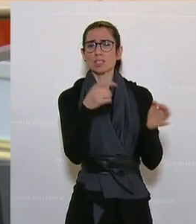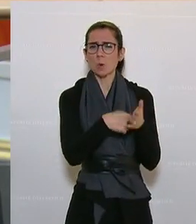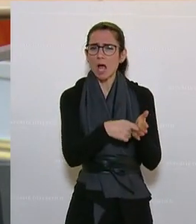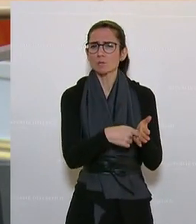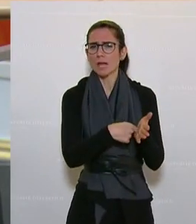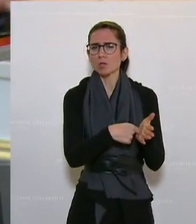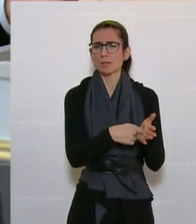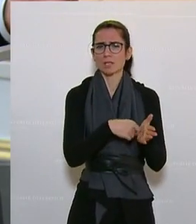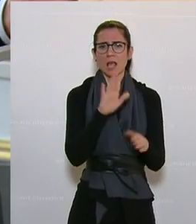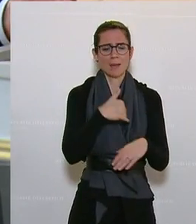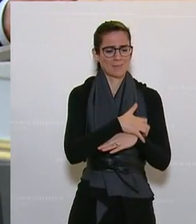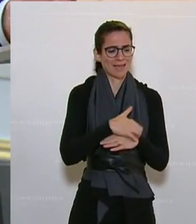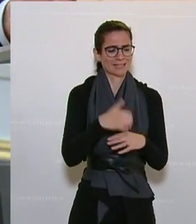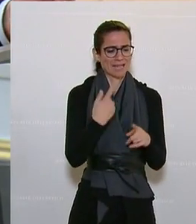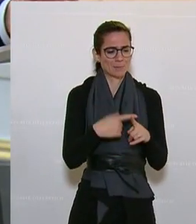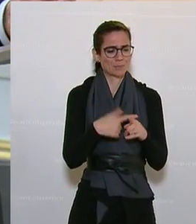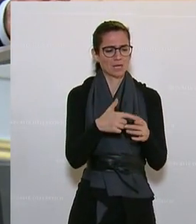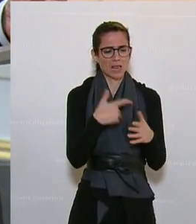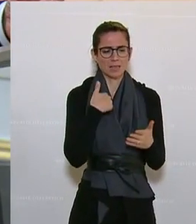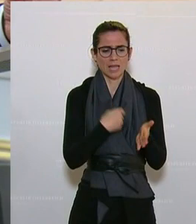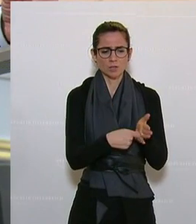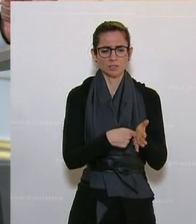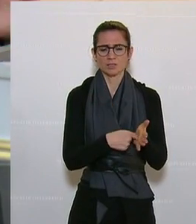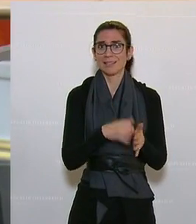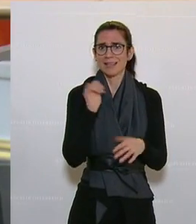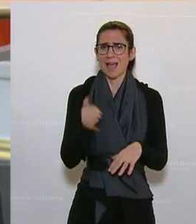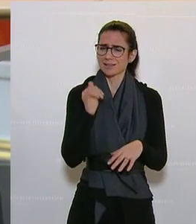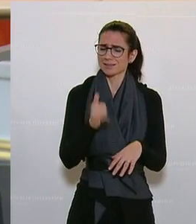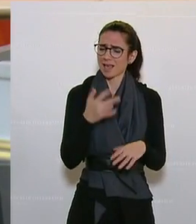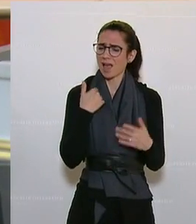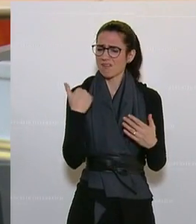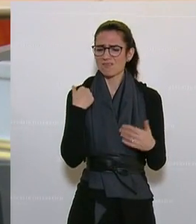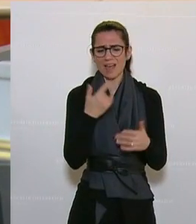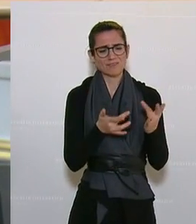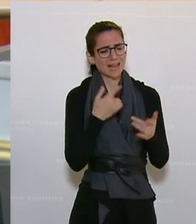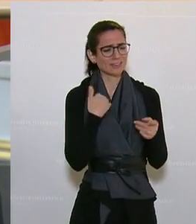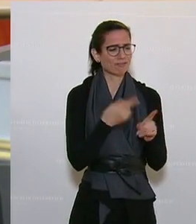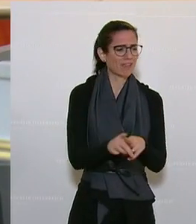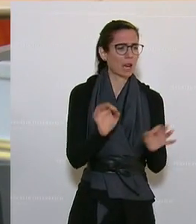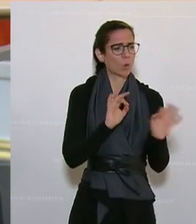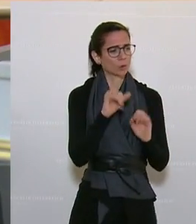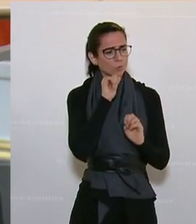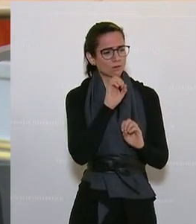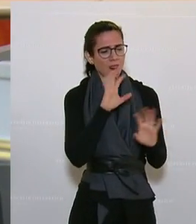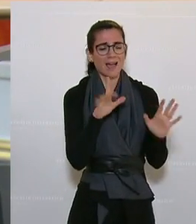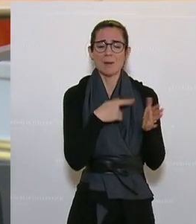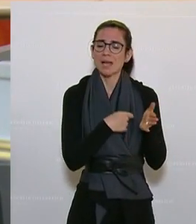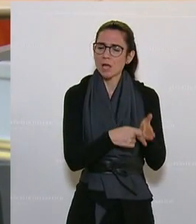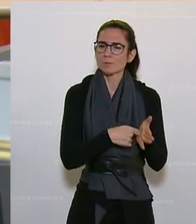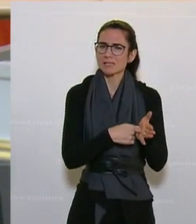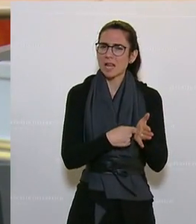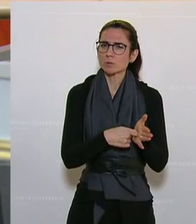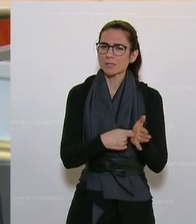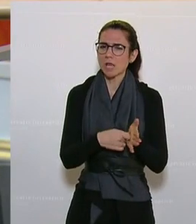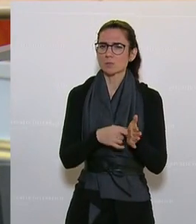man, wenn man von März weg und April weg das alles aufsetzt, natürlich sind da Unschärfen, Fehler vielleicht sogar drinnen.